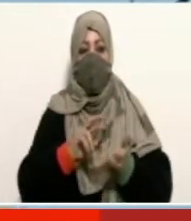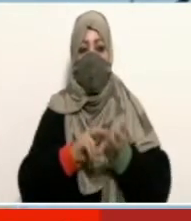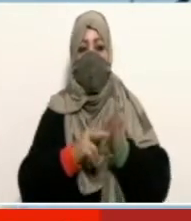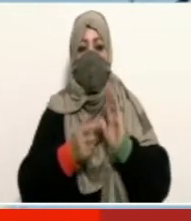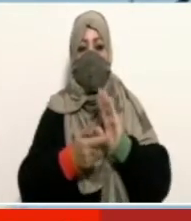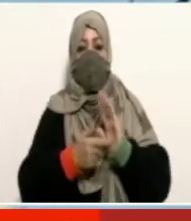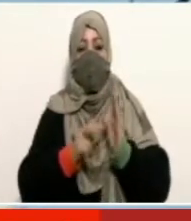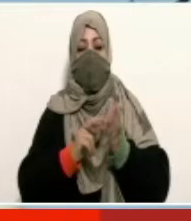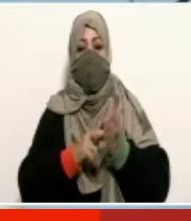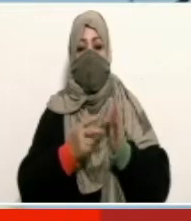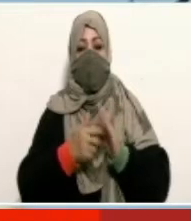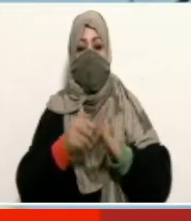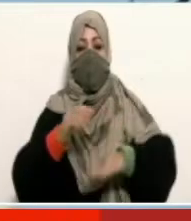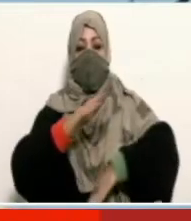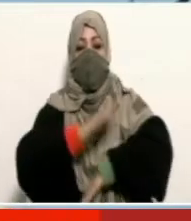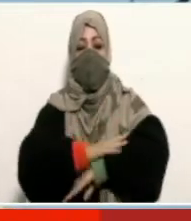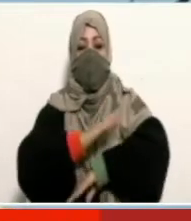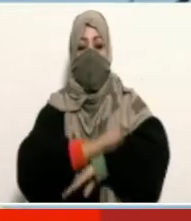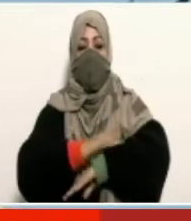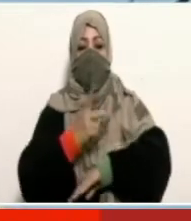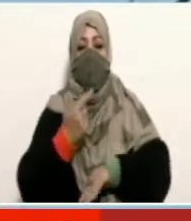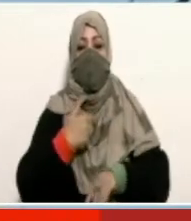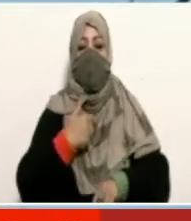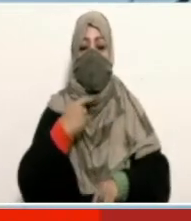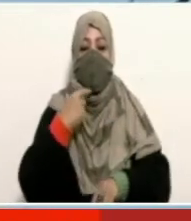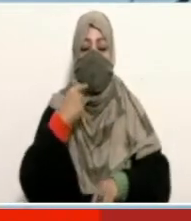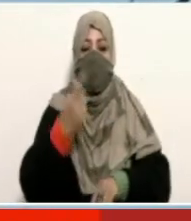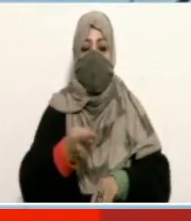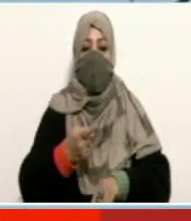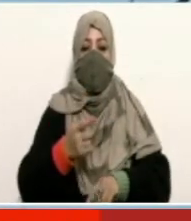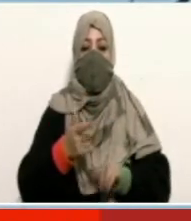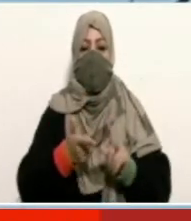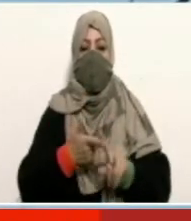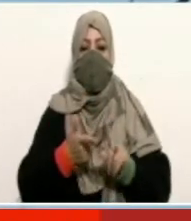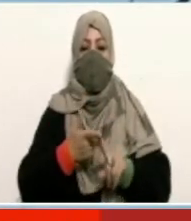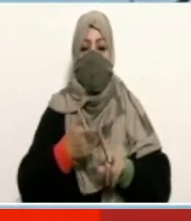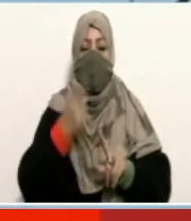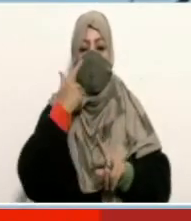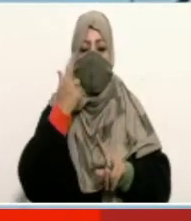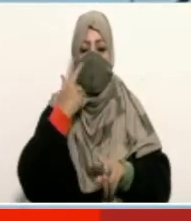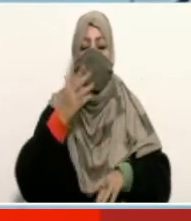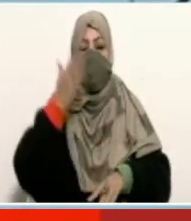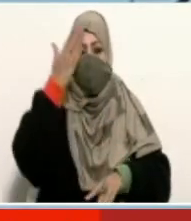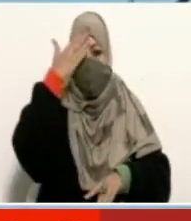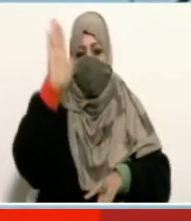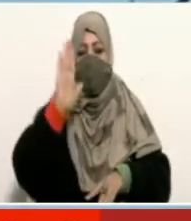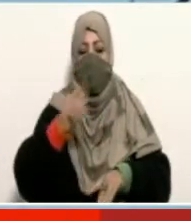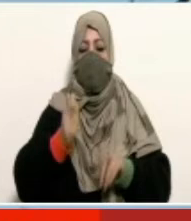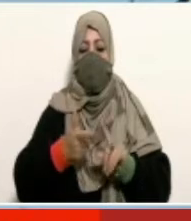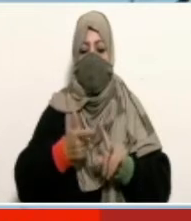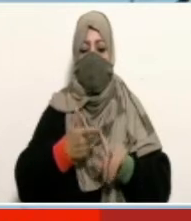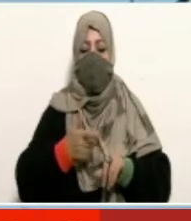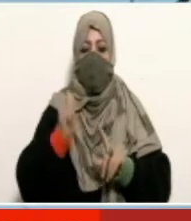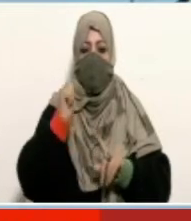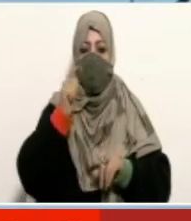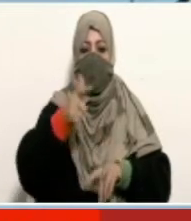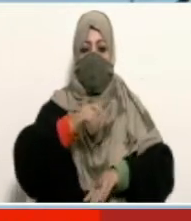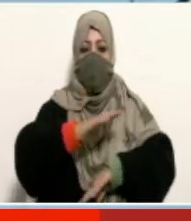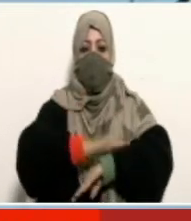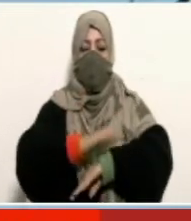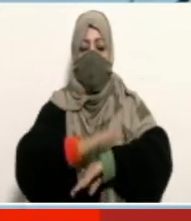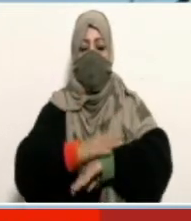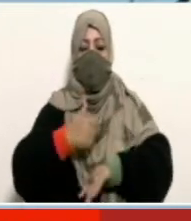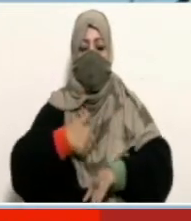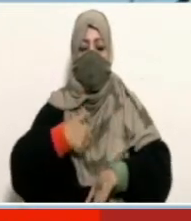قال الوكيل وكلت شخصا، اللي فهمت منه أنه هو الزوج وكل شخصا ما ليعقد